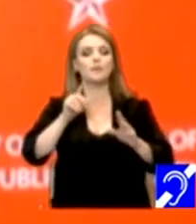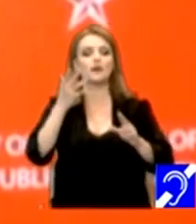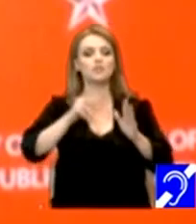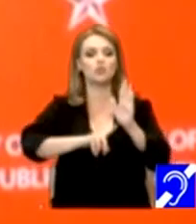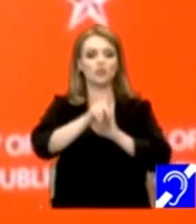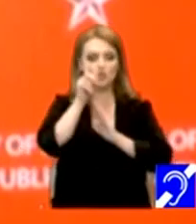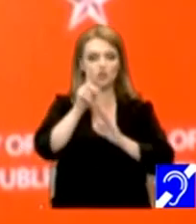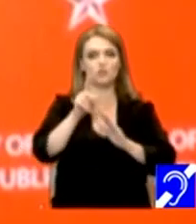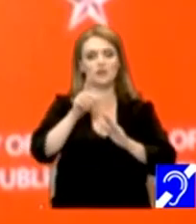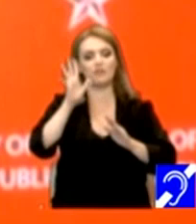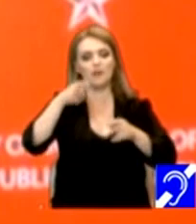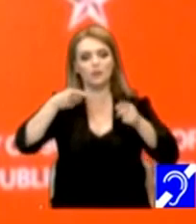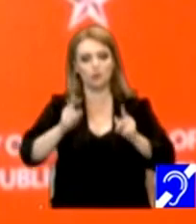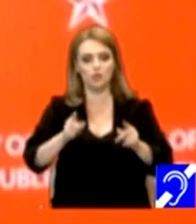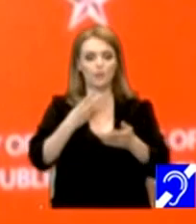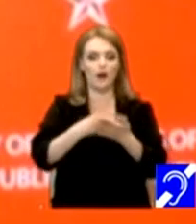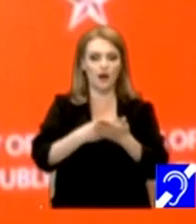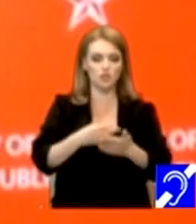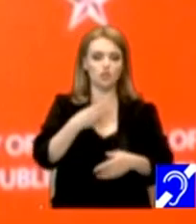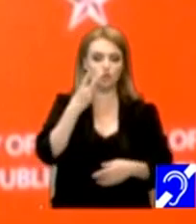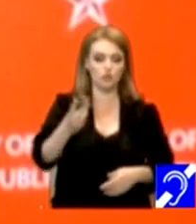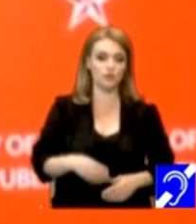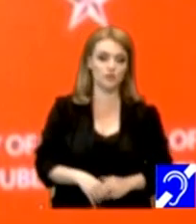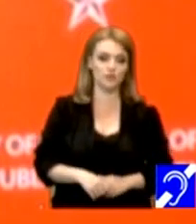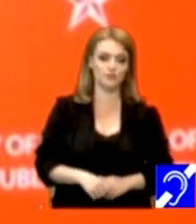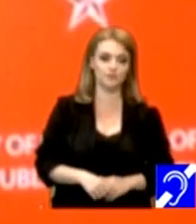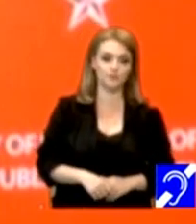profund cetățenii, se arată în comunicatul PSRM.